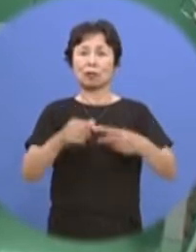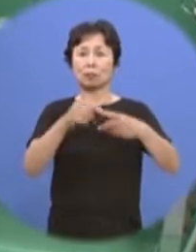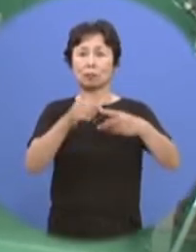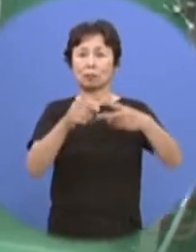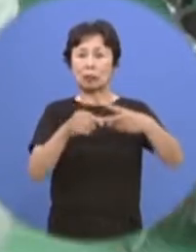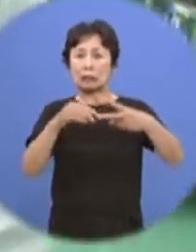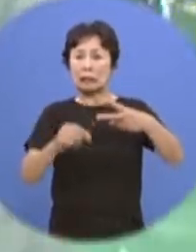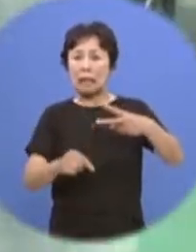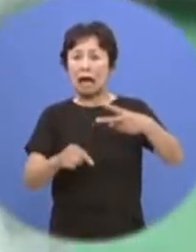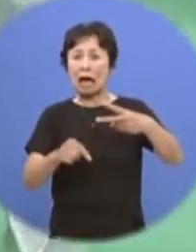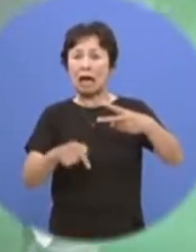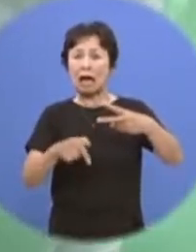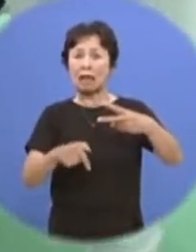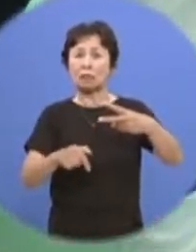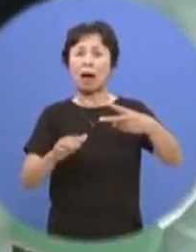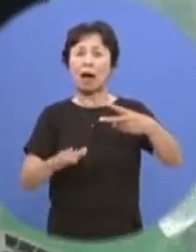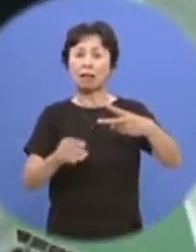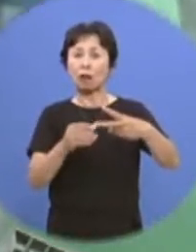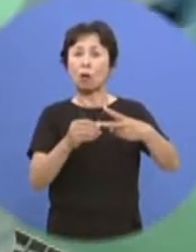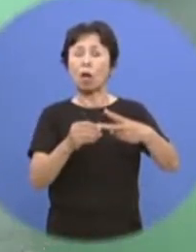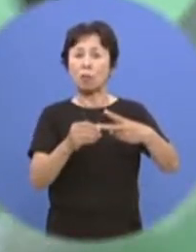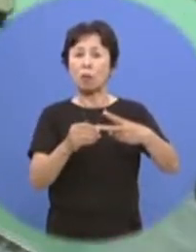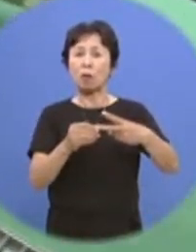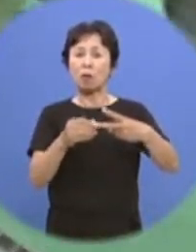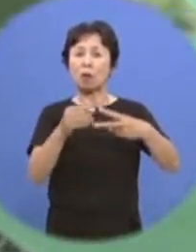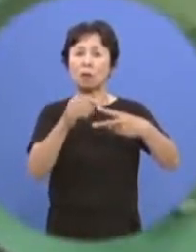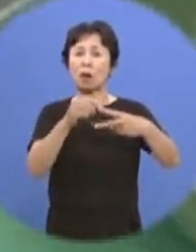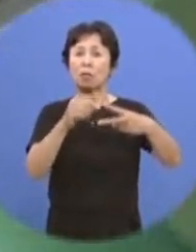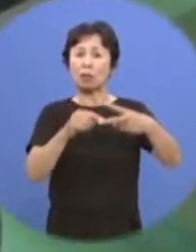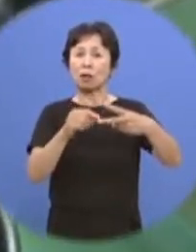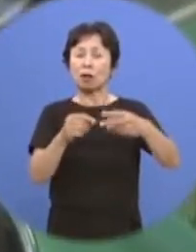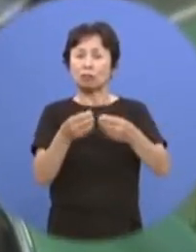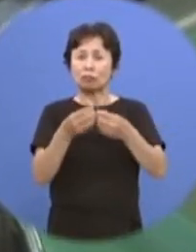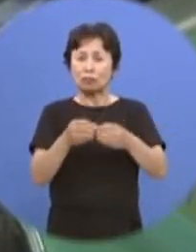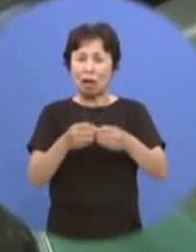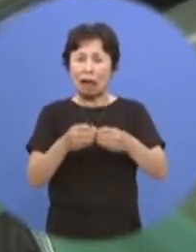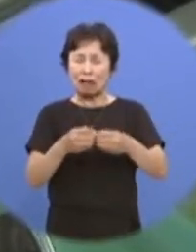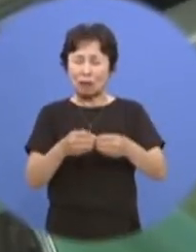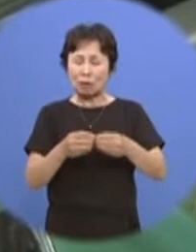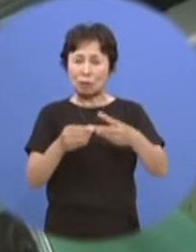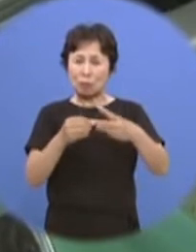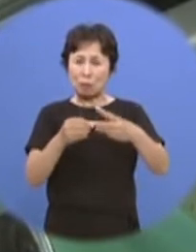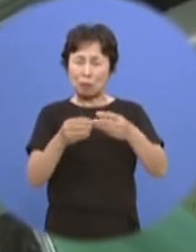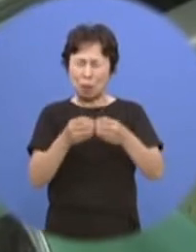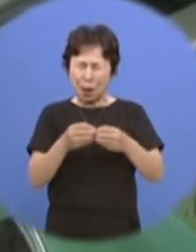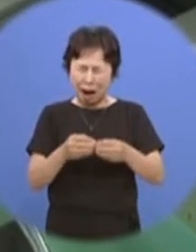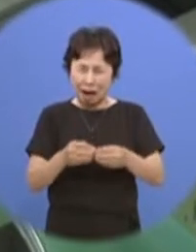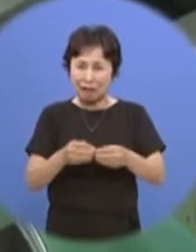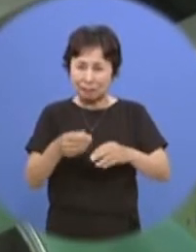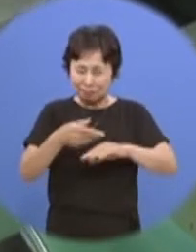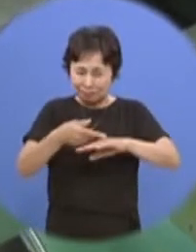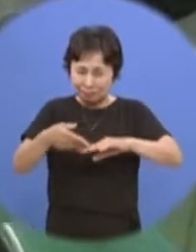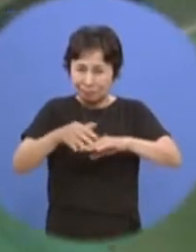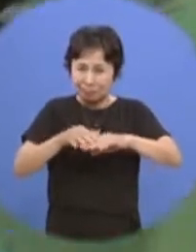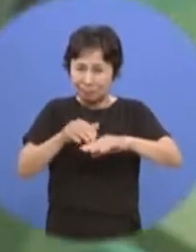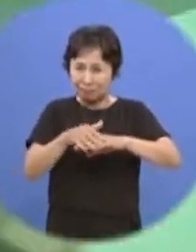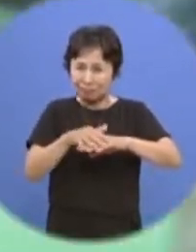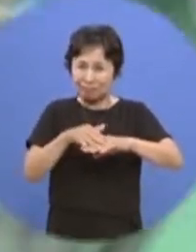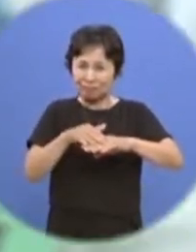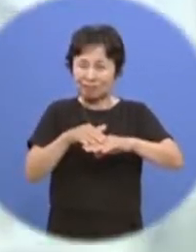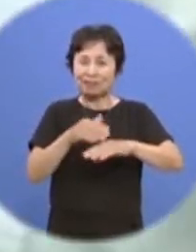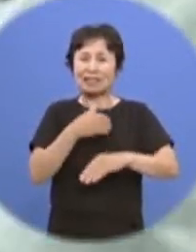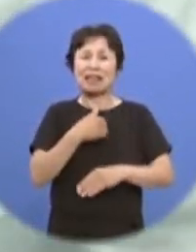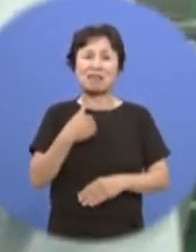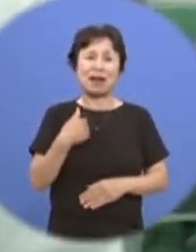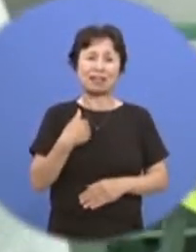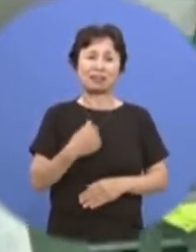段ありまして、下の段には上の段よりも細かいメッシュが入っているということで、非常にきめ細かいピ